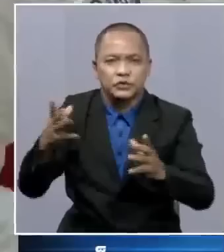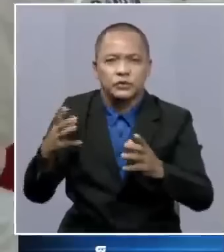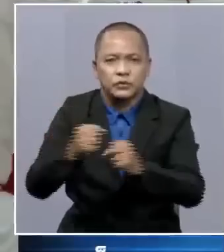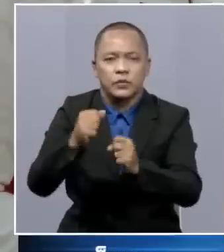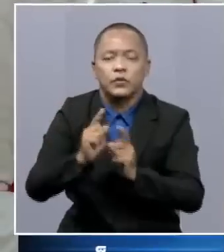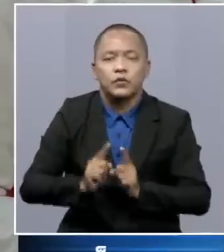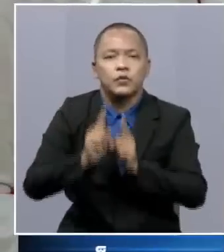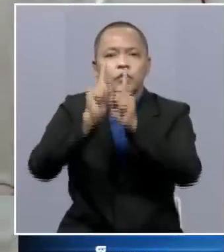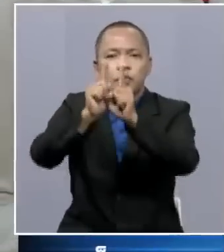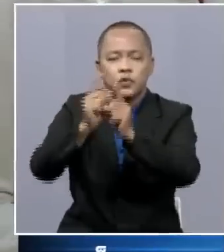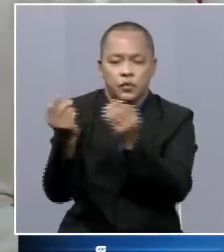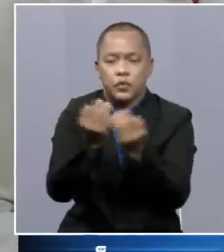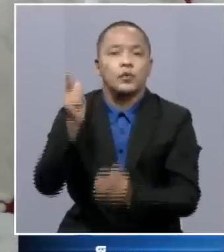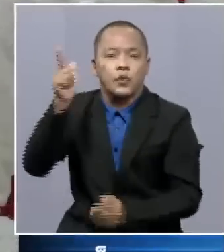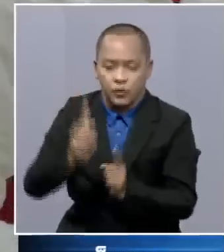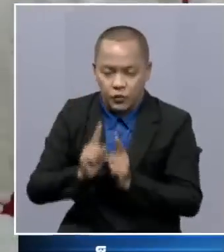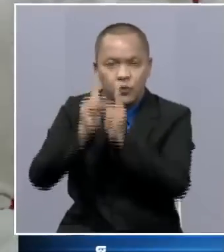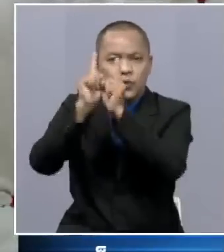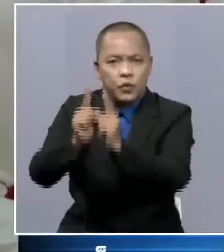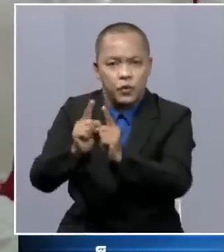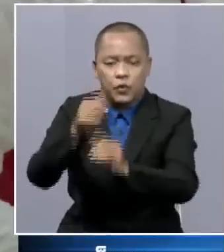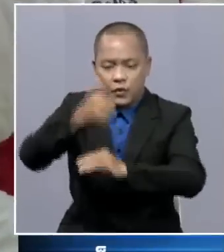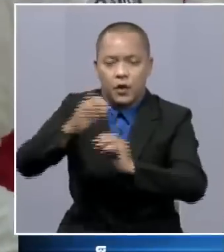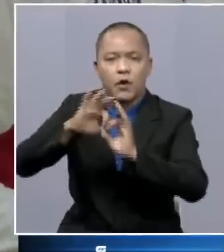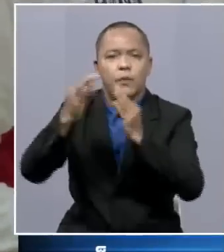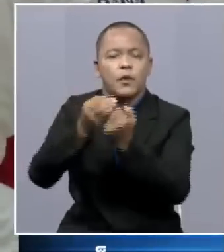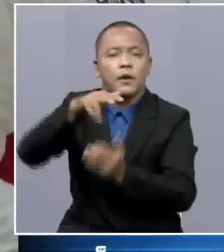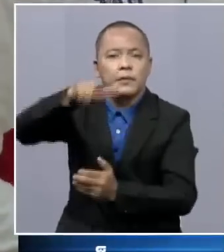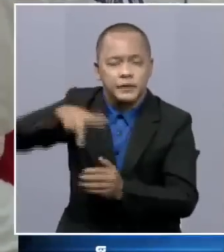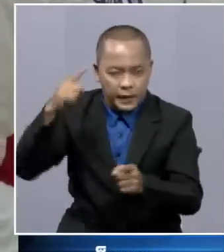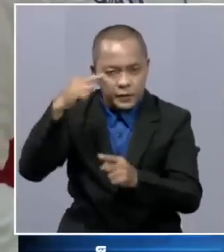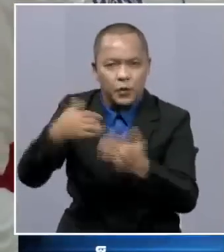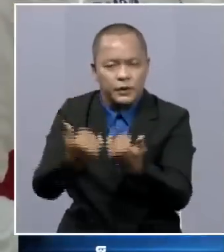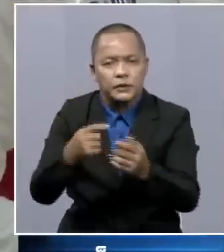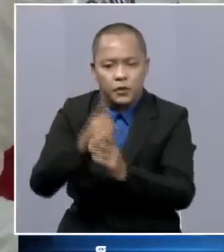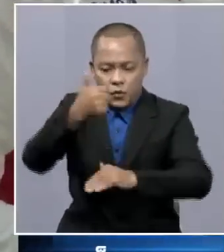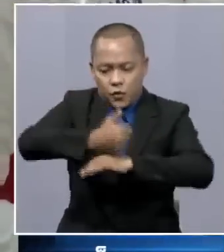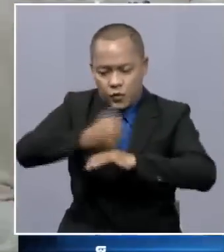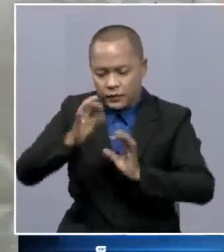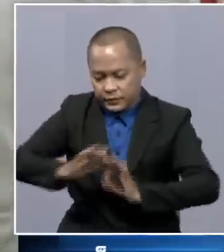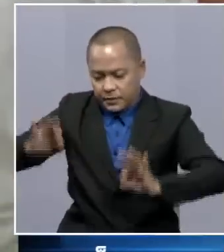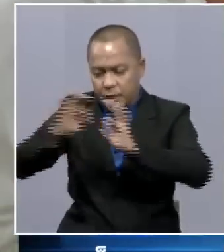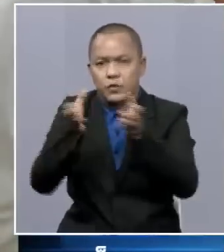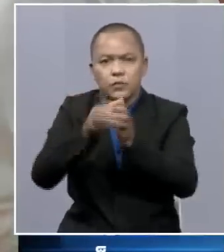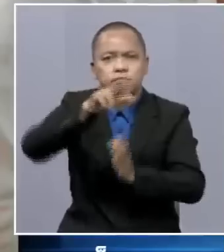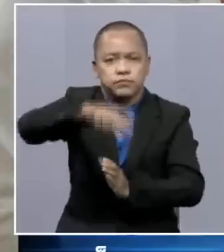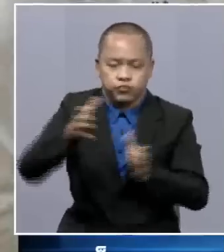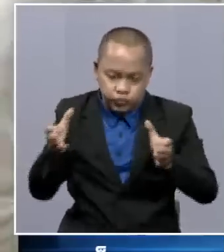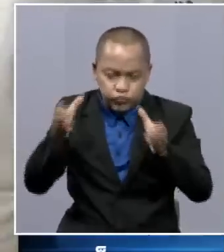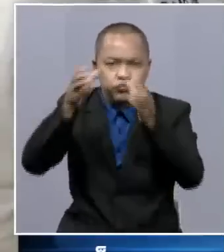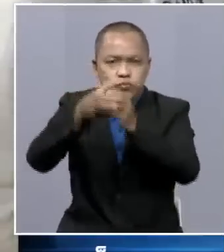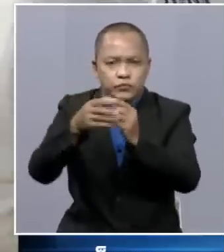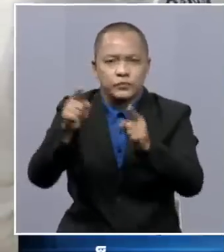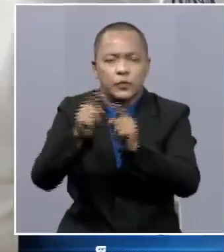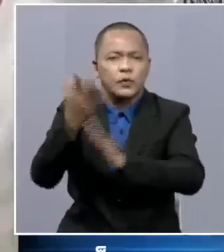ขึ้นคู่เลยกับคุณอุ๊งอิ๊งแพทองธารชินวัตรหัวหน้าครอบครัวเพื่อไทยนอกจากนี้ก็จะมีแกนนำคนสำคัญของพรรคเข้าไปร่วมด้วย